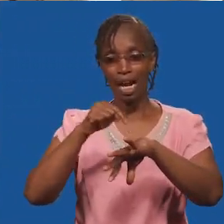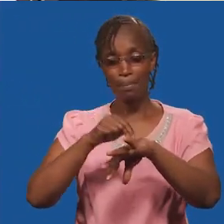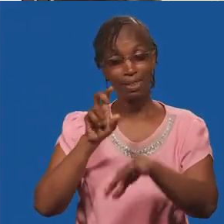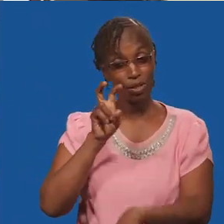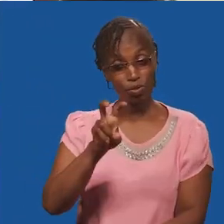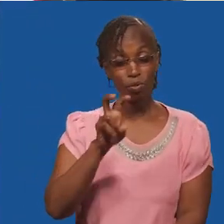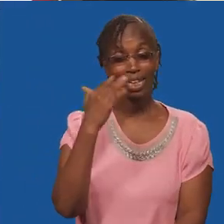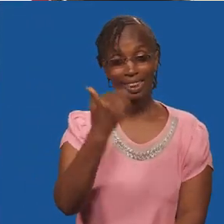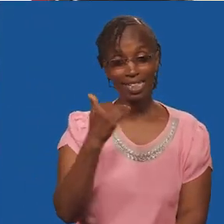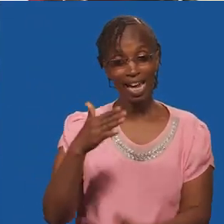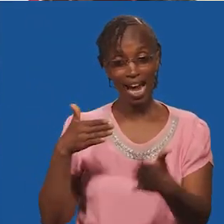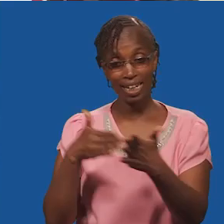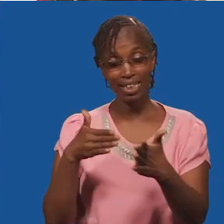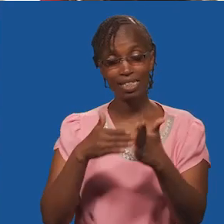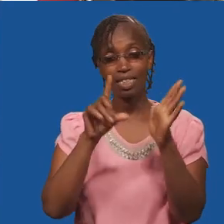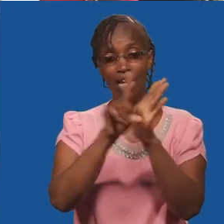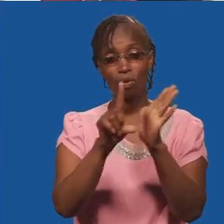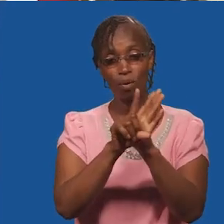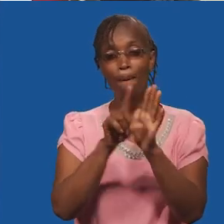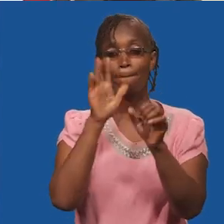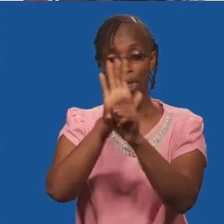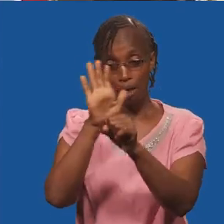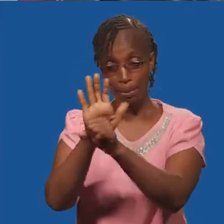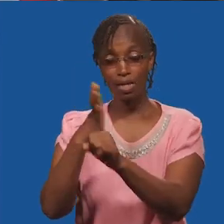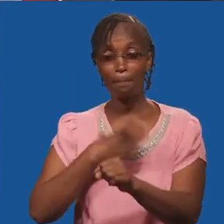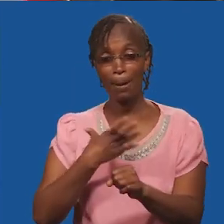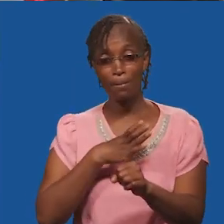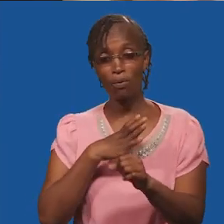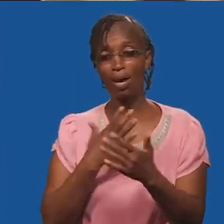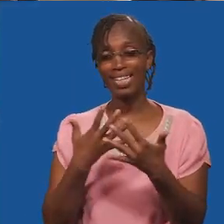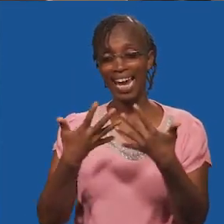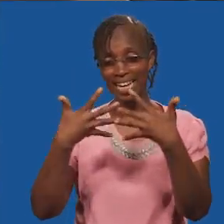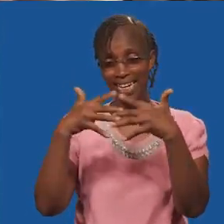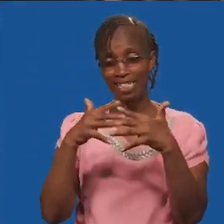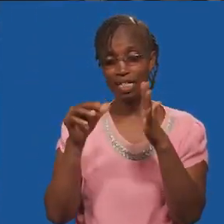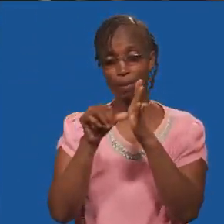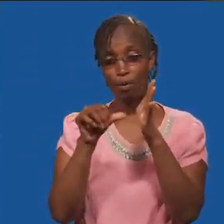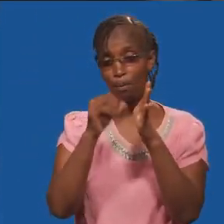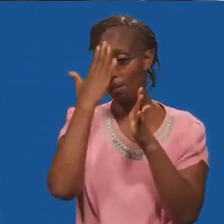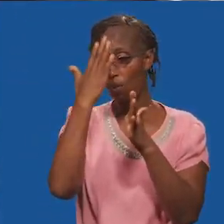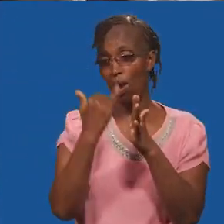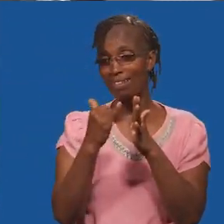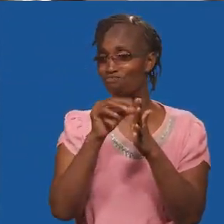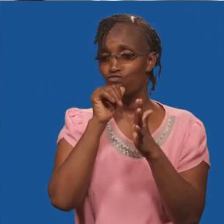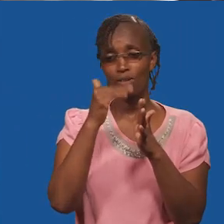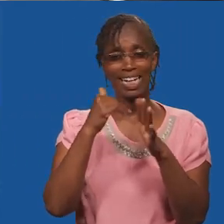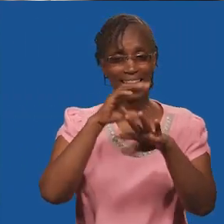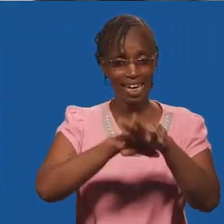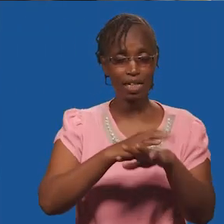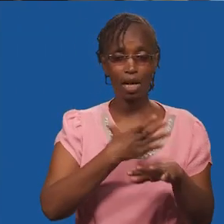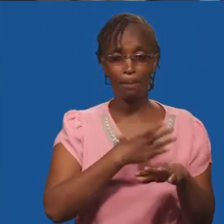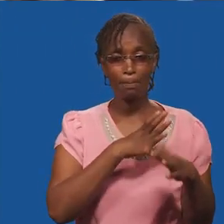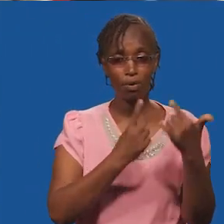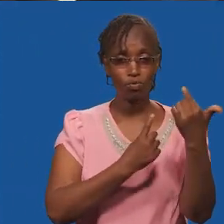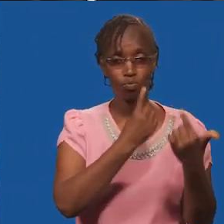kuzungumza wanapoona jambo lililo kinyume na sheria, akiongeza kuwa watu wengi hujipata katika shida kwa sababu hawana wa